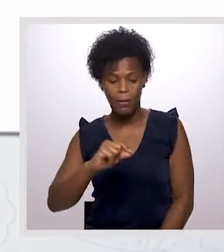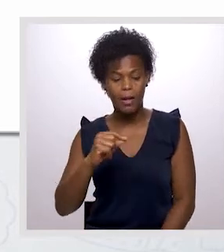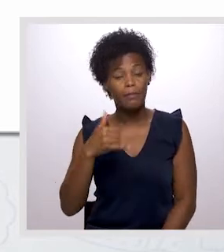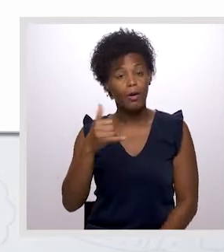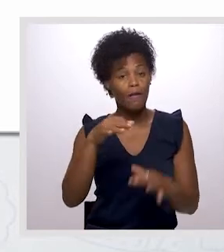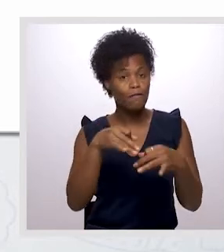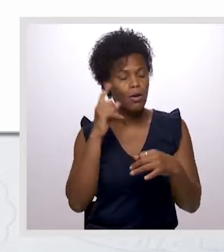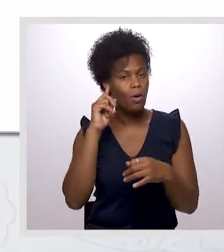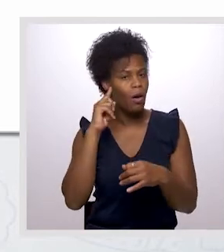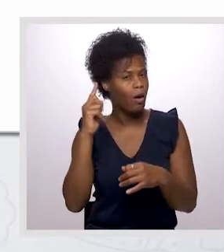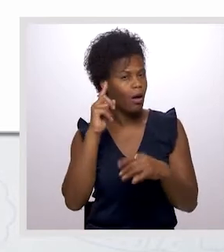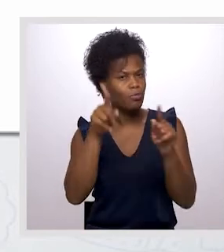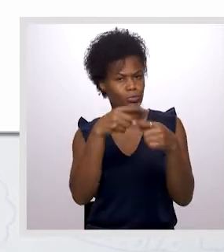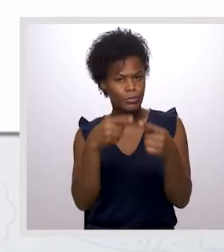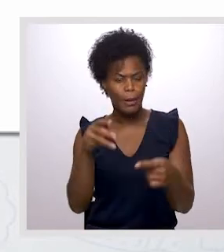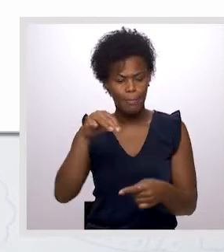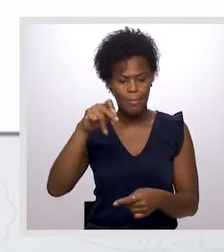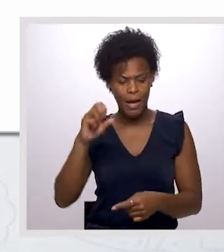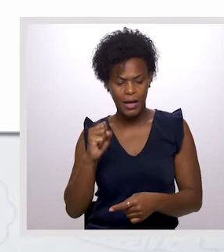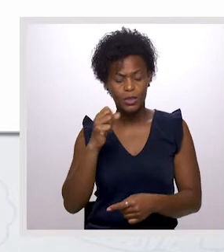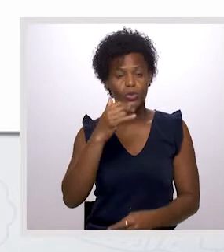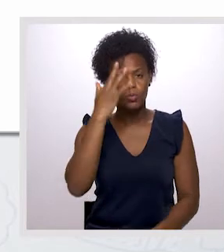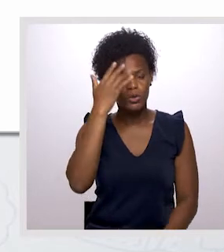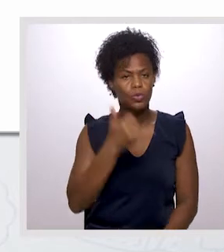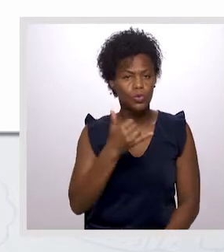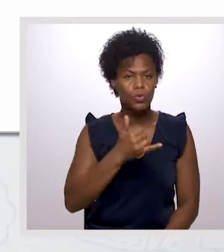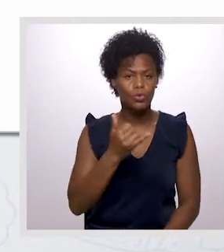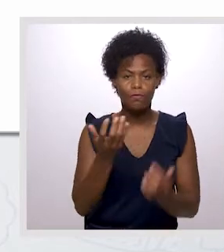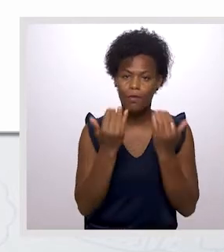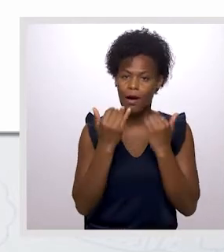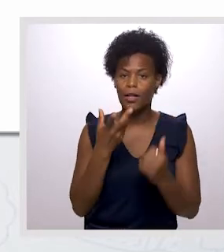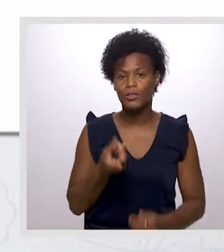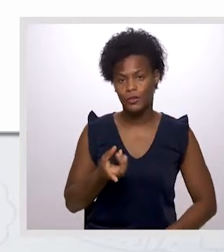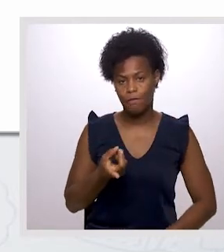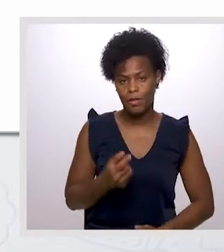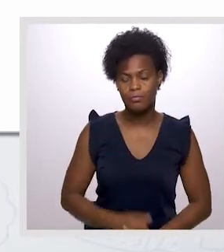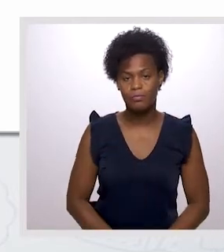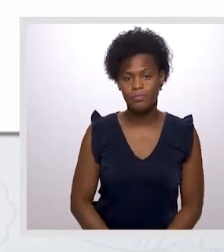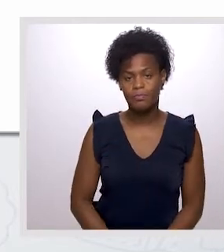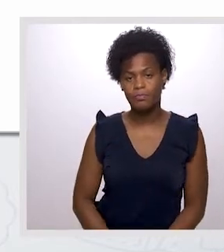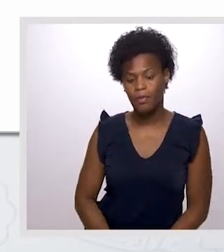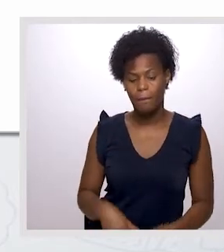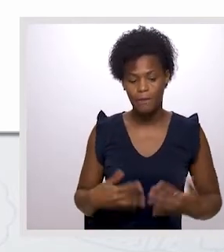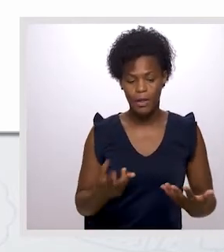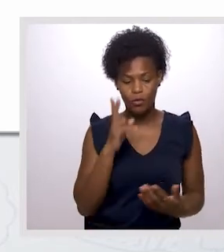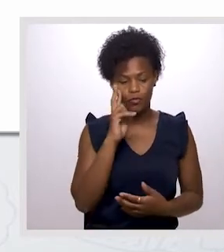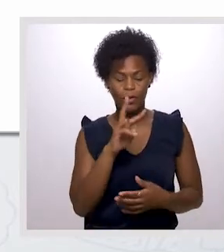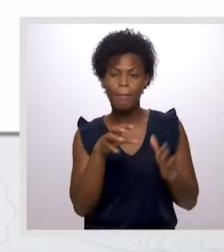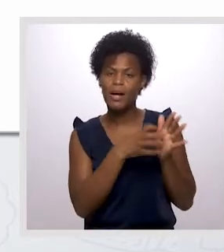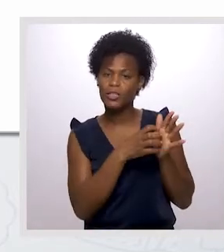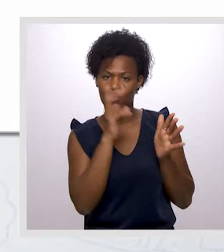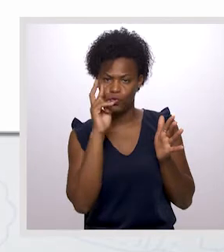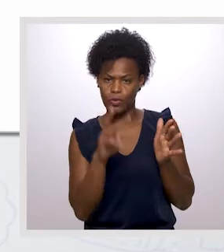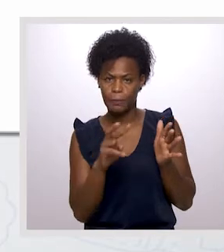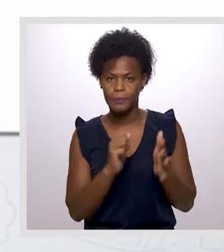du MAG numéro 2, c'est la piste 19. Regardez cette image.